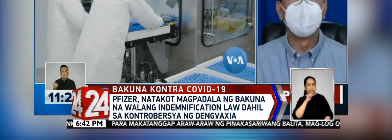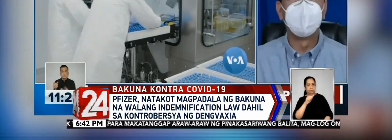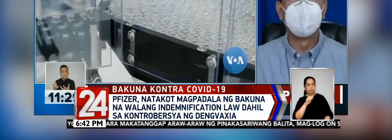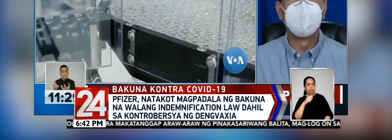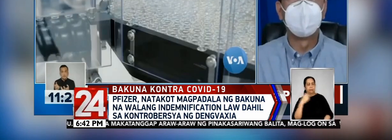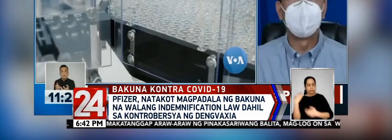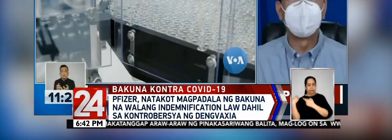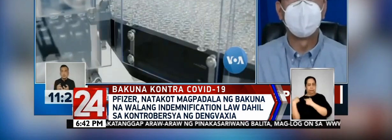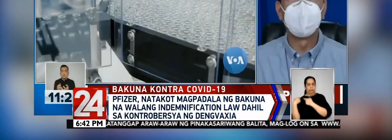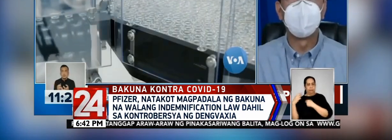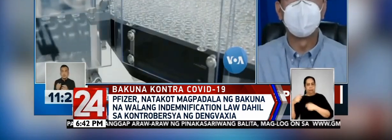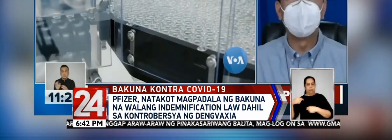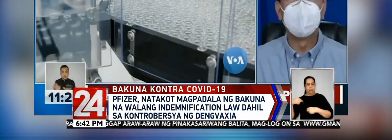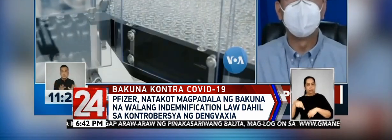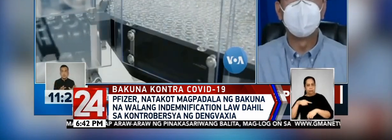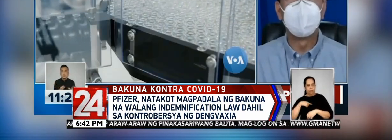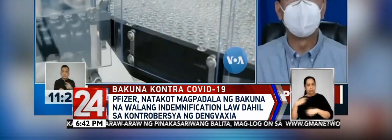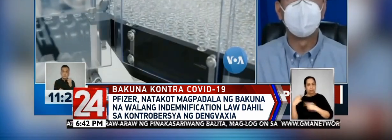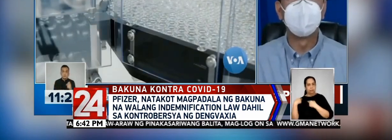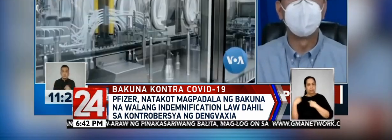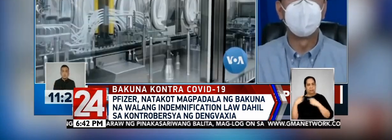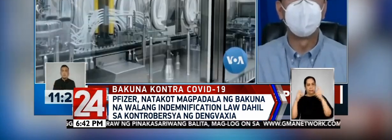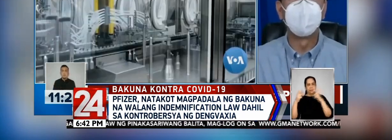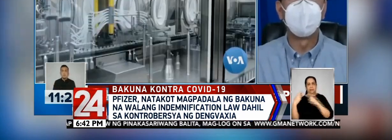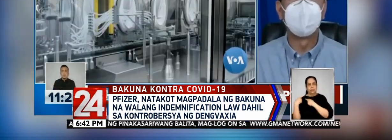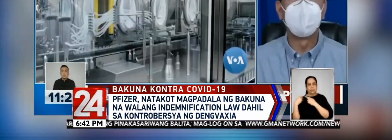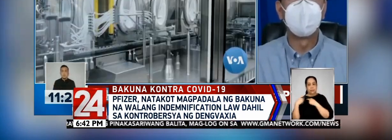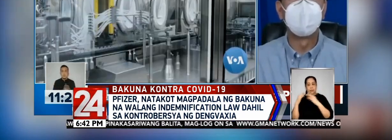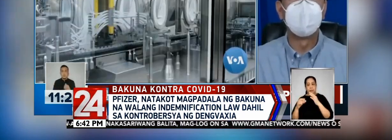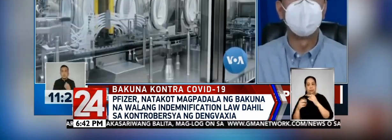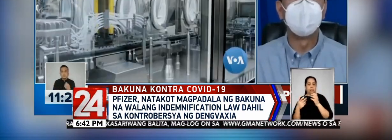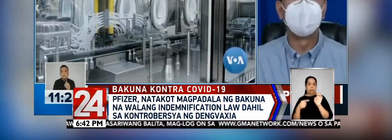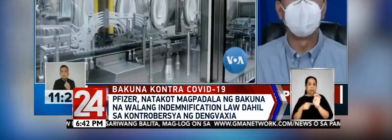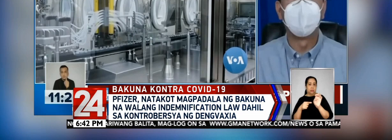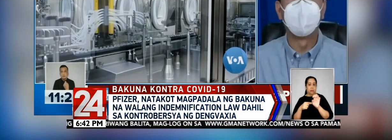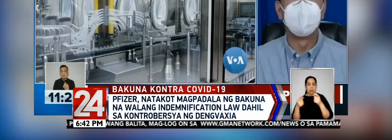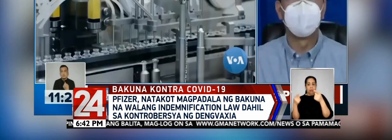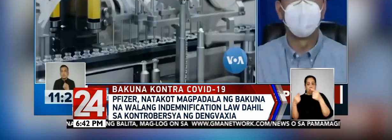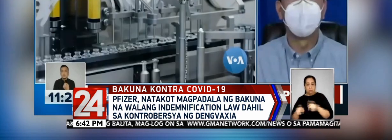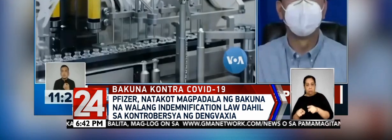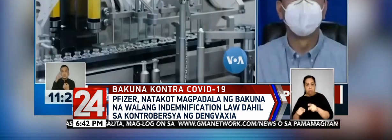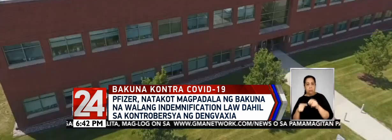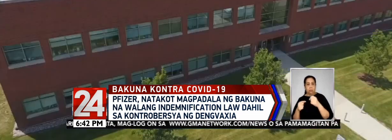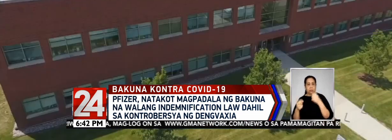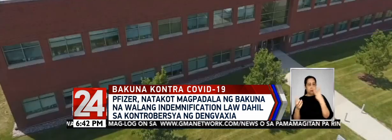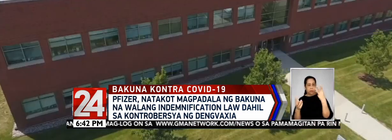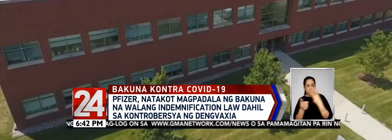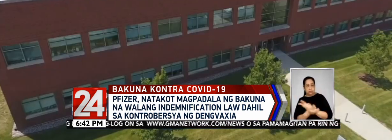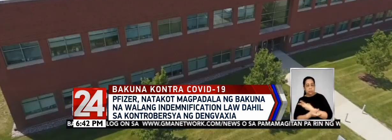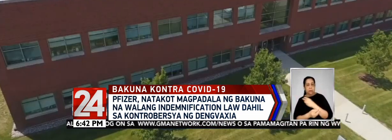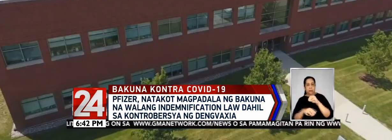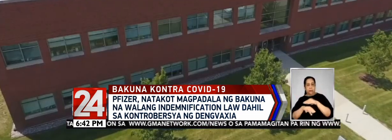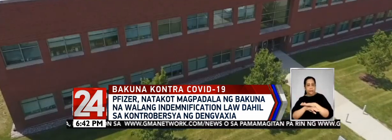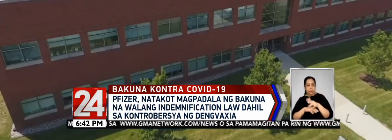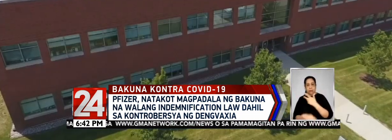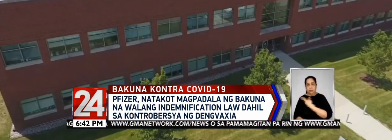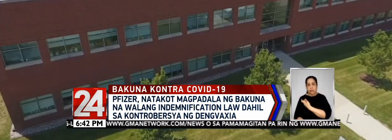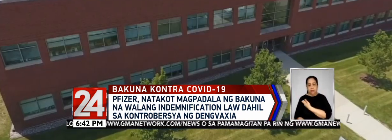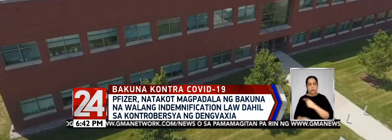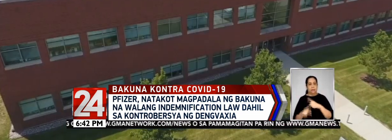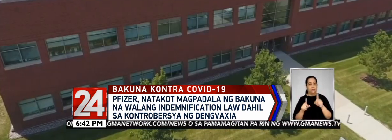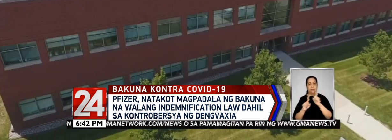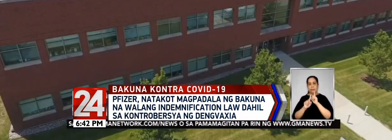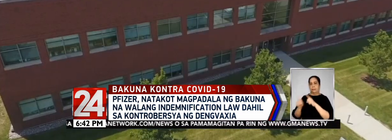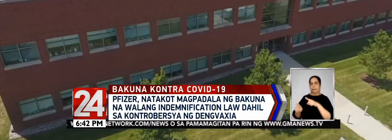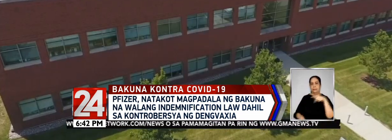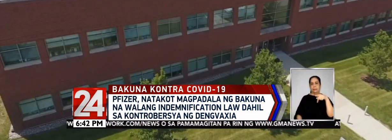tayo po ang magano po ng tatawag na responsibility just in case may meron tayong tatawag na severe adverse effect. Pero wala pang sagot ang Pfizer kaya wala pa